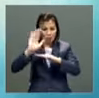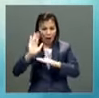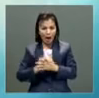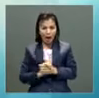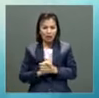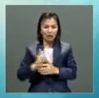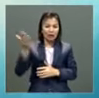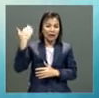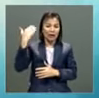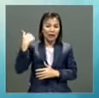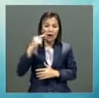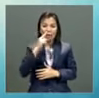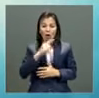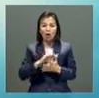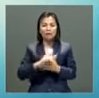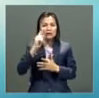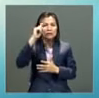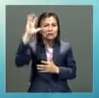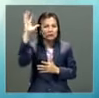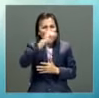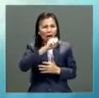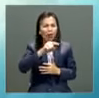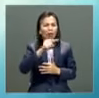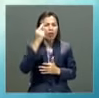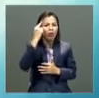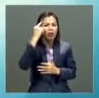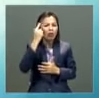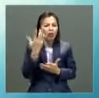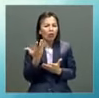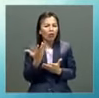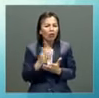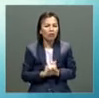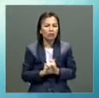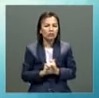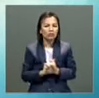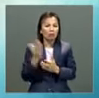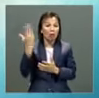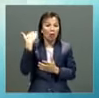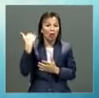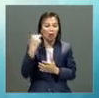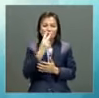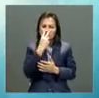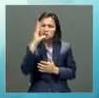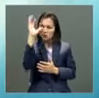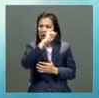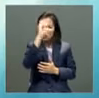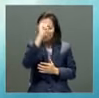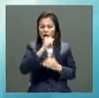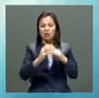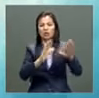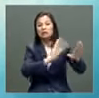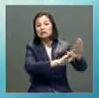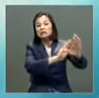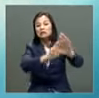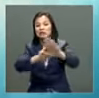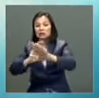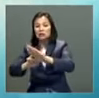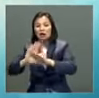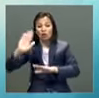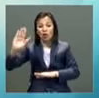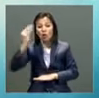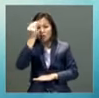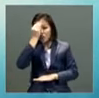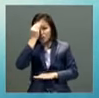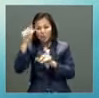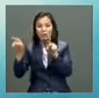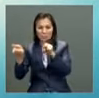เมื่อตอนนั้นมาถ้าพยากรณ์ตามเส้นกราฟก่อนหน้านี้เพราะฉะนั้นการเตือนตรงนี้ของญี่ปุ่นก็ค